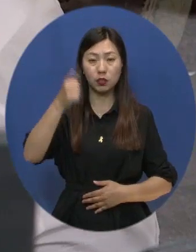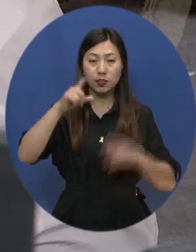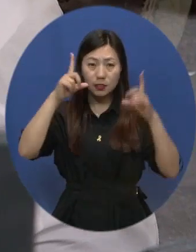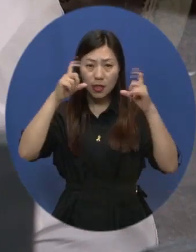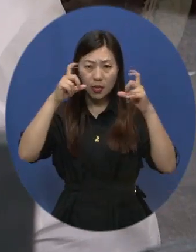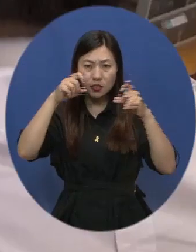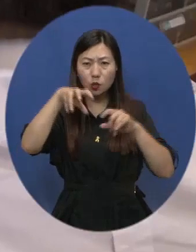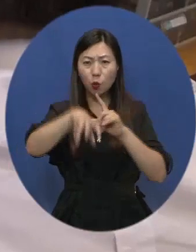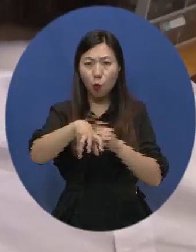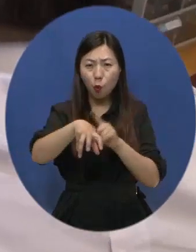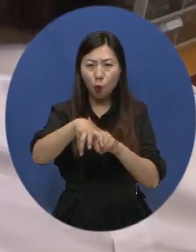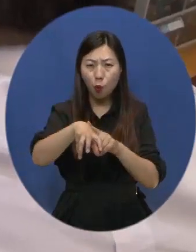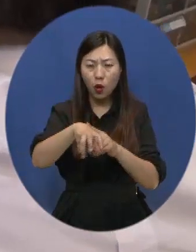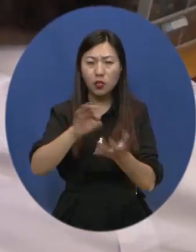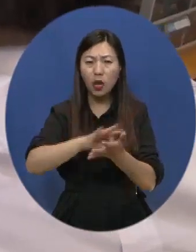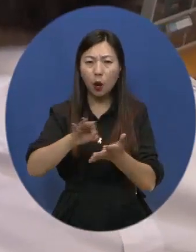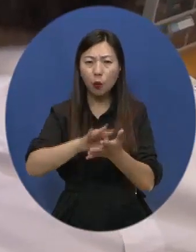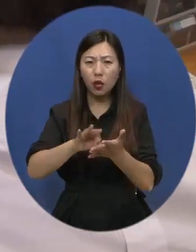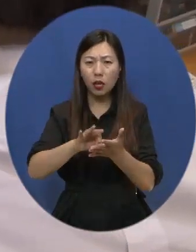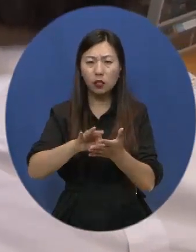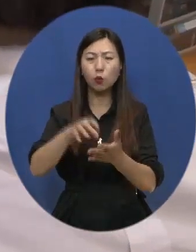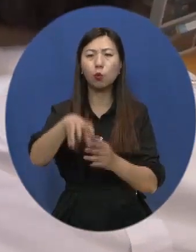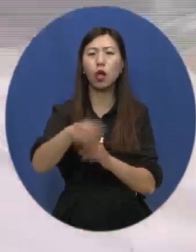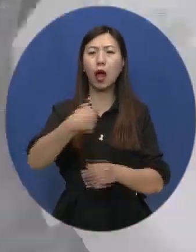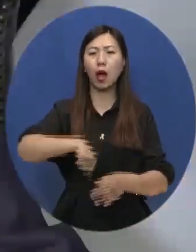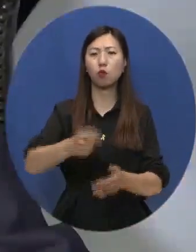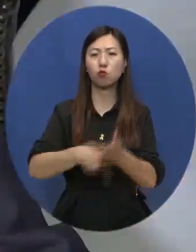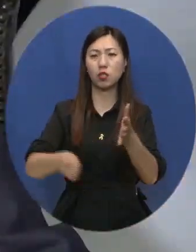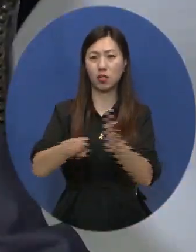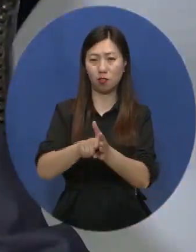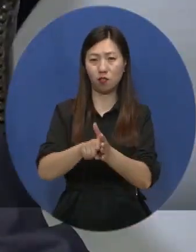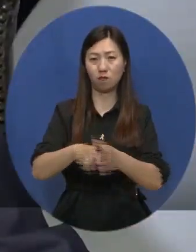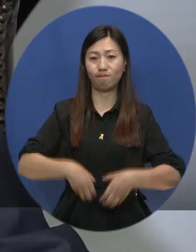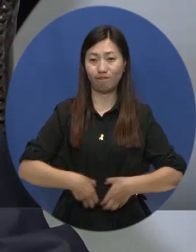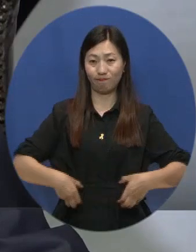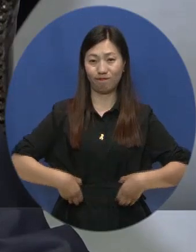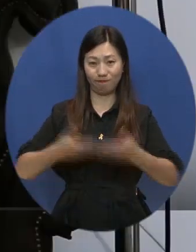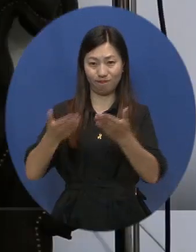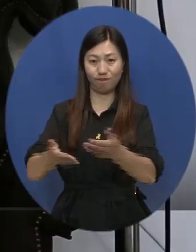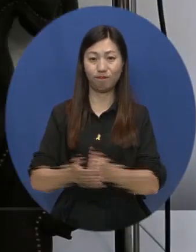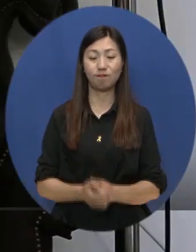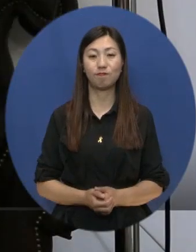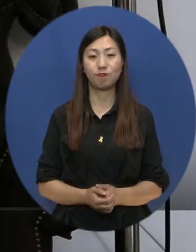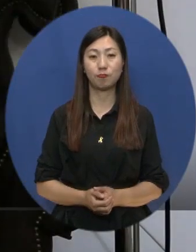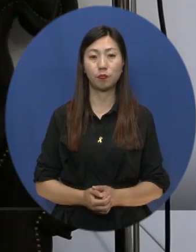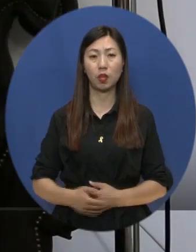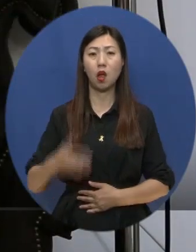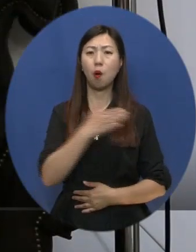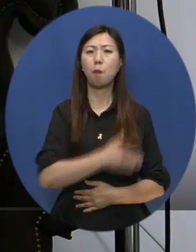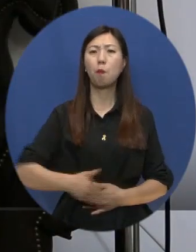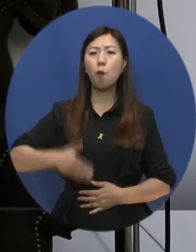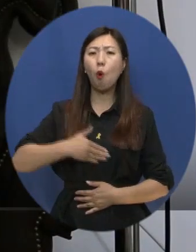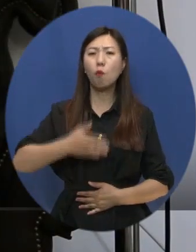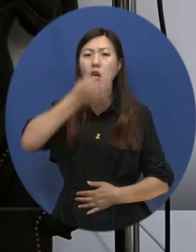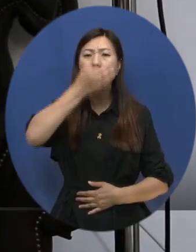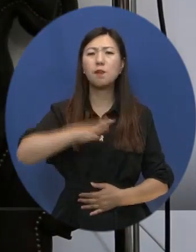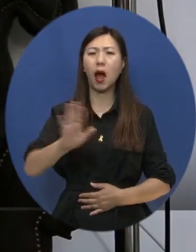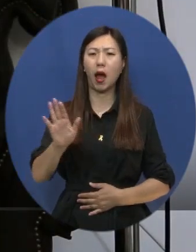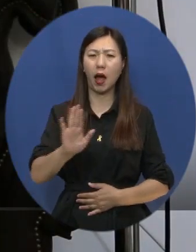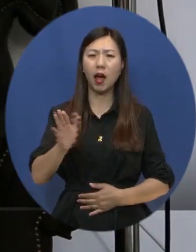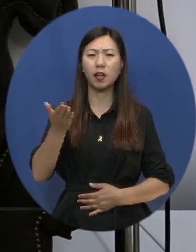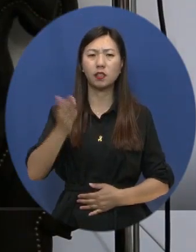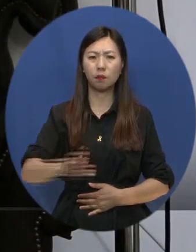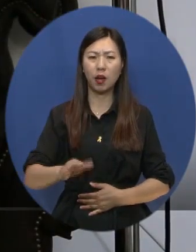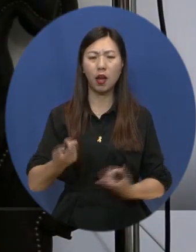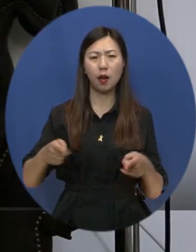공간을 아들을 위해 선뜻 내어주셨는데요. 이 육체적인 거는 힘들지 않는데 이제 같이